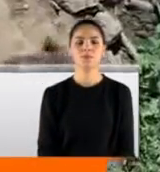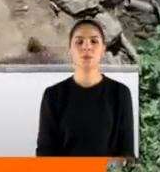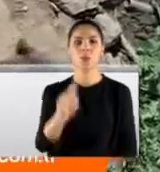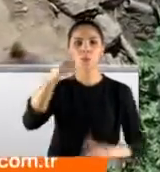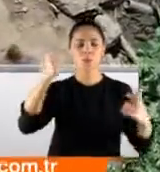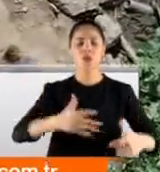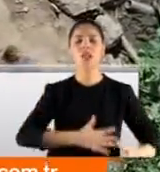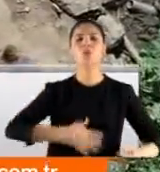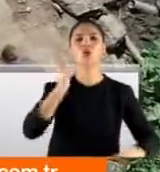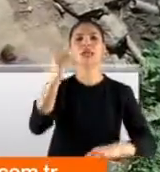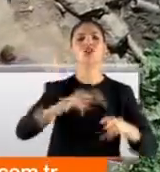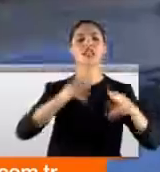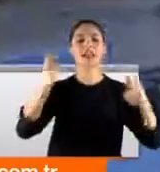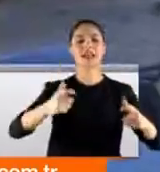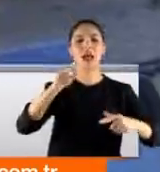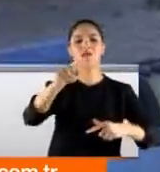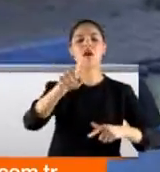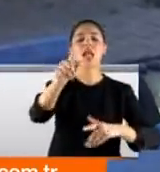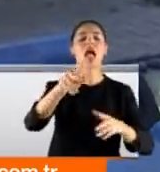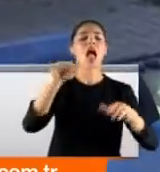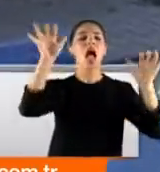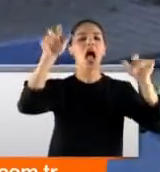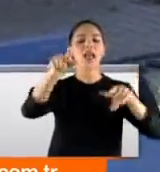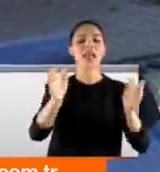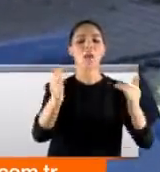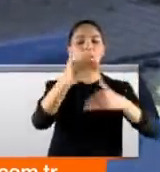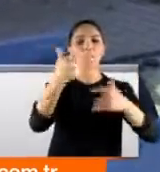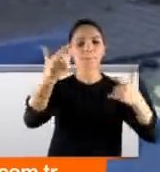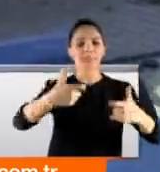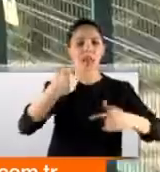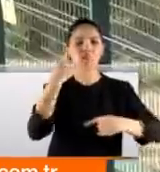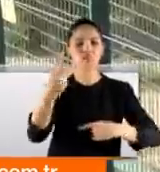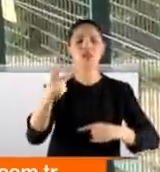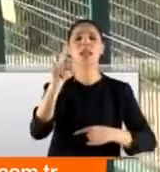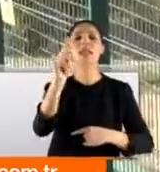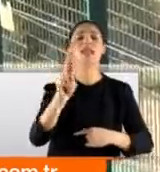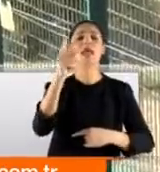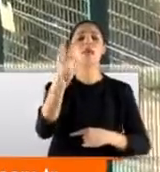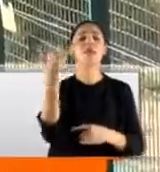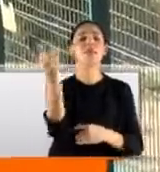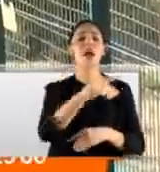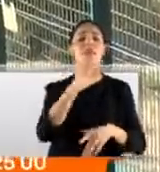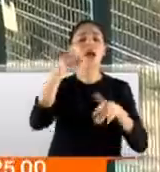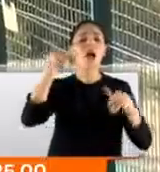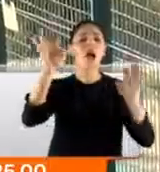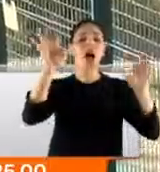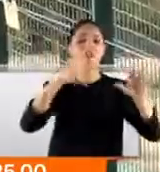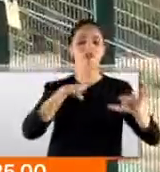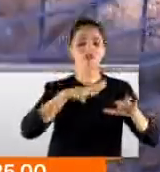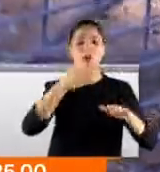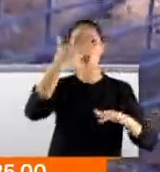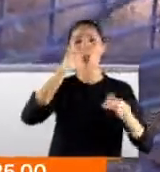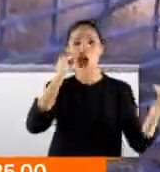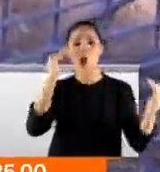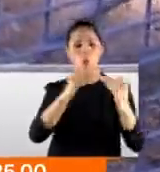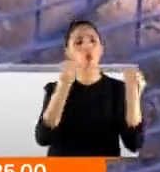Burası Bursa Karacabey Ova Korusu Ayı Barınağı. Tam 71 ayıya ev sahipliği yapıyor. Burada doğadan kopmadıkları gibi çok